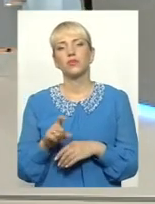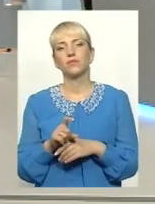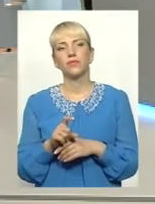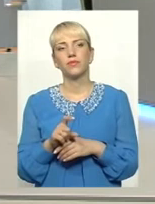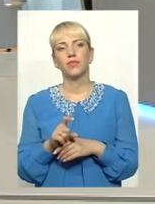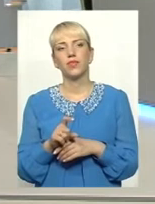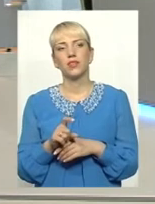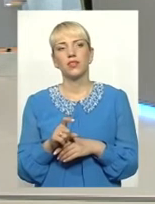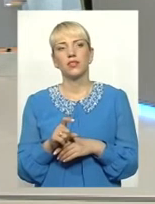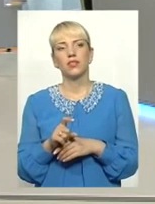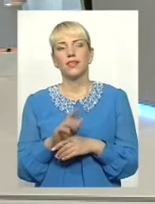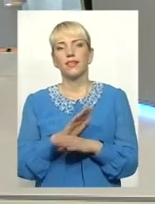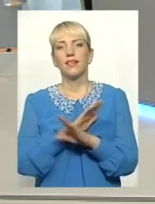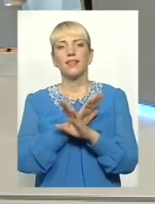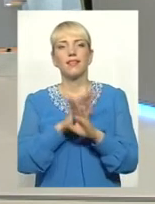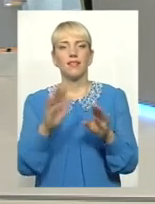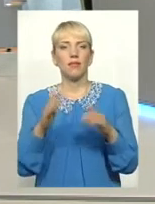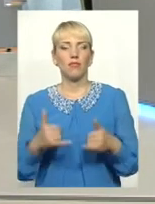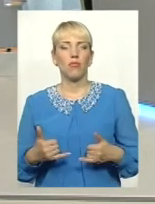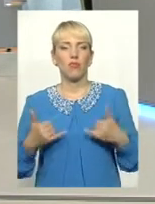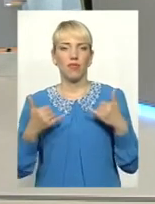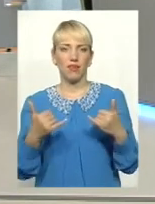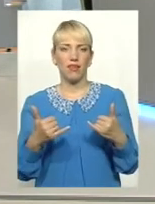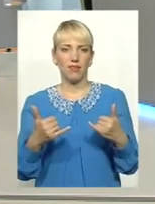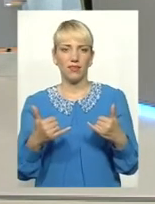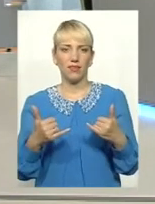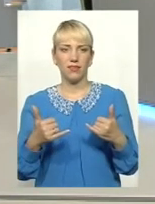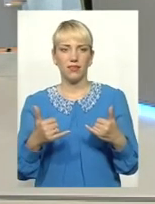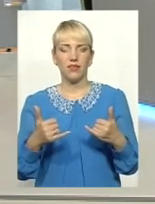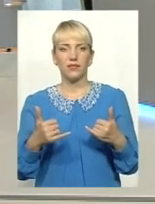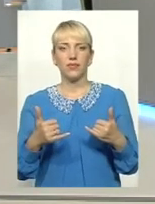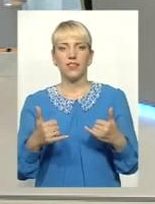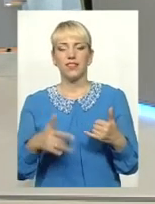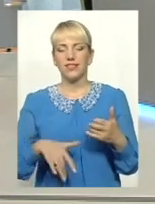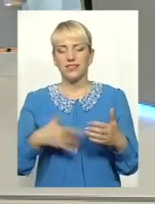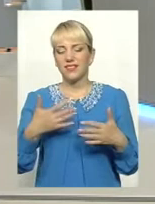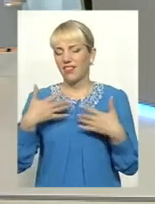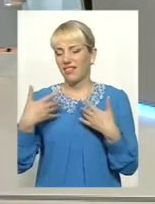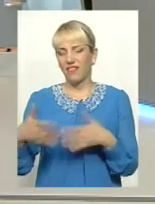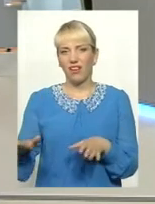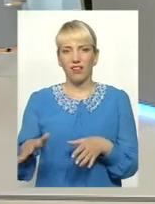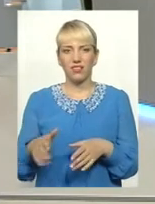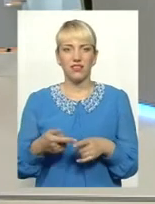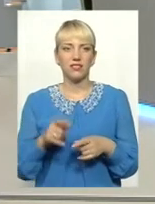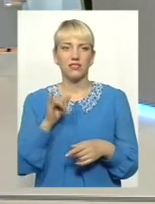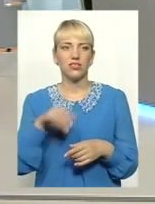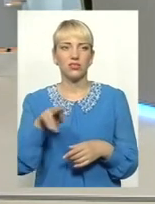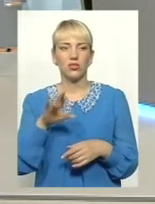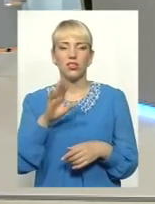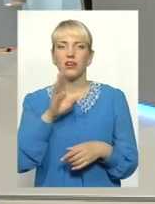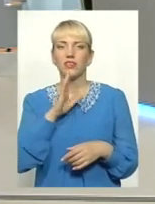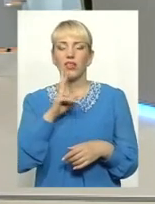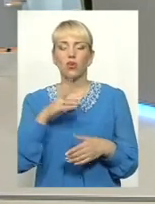якась неповага і зневага от, на мене, наприклад, або до тої другої жінки, там, до волонтерів. Що, да,